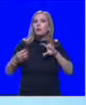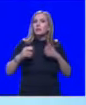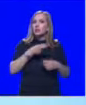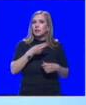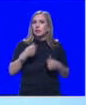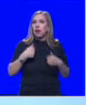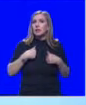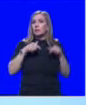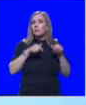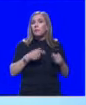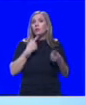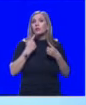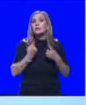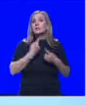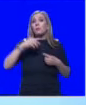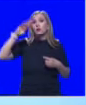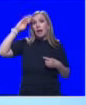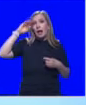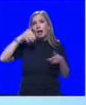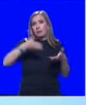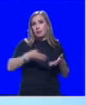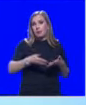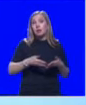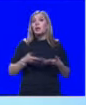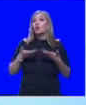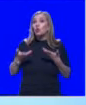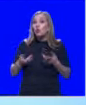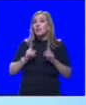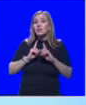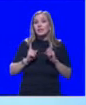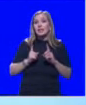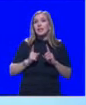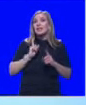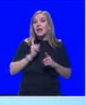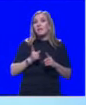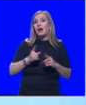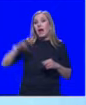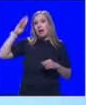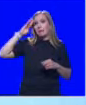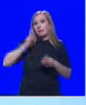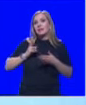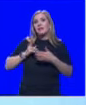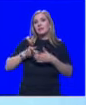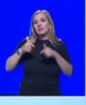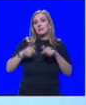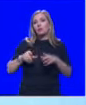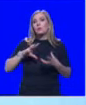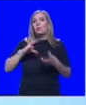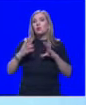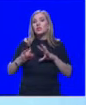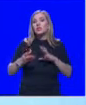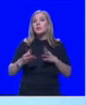армията. Тоест, не е редно армията да бъде вкарвана в този политически дебат. Ако говорим...